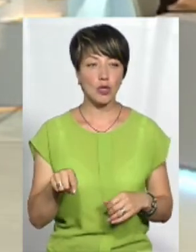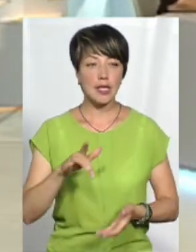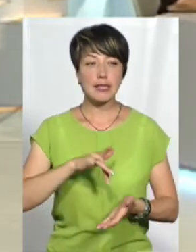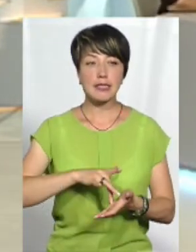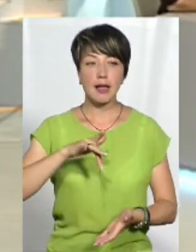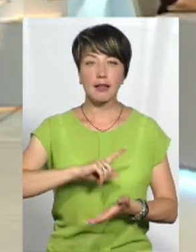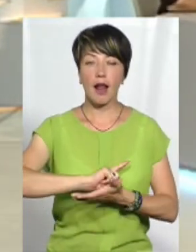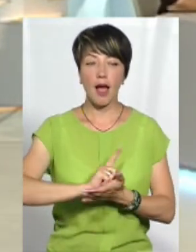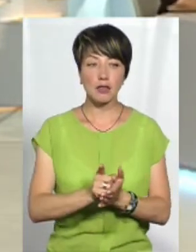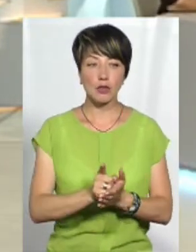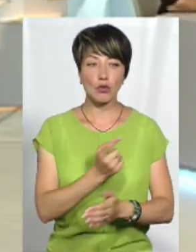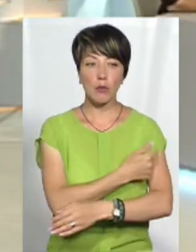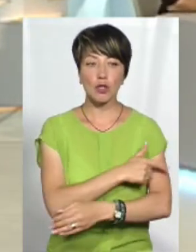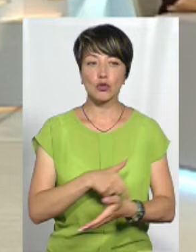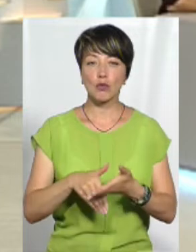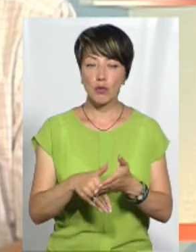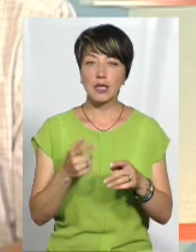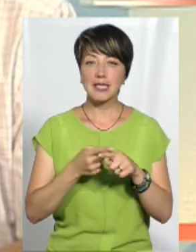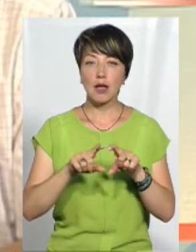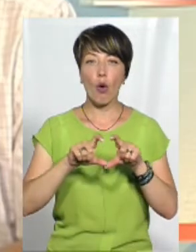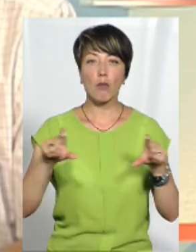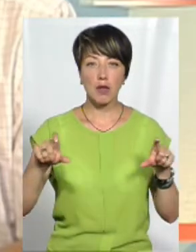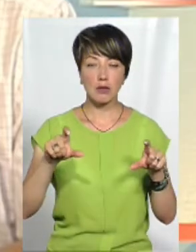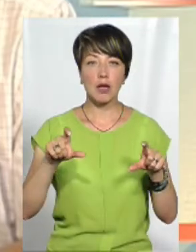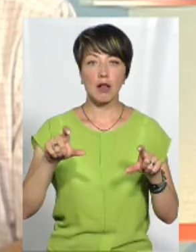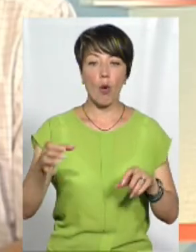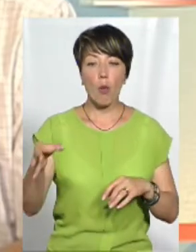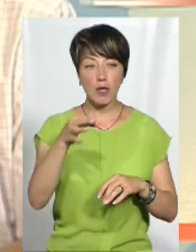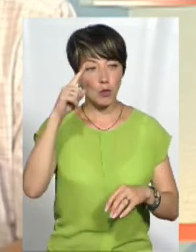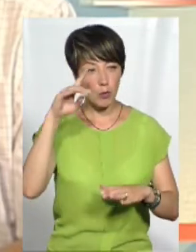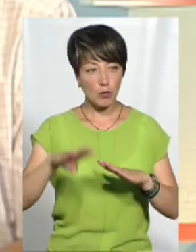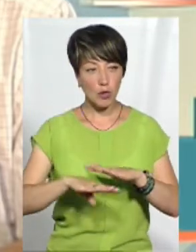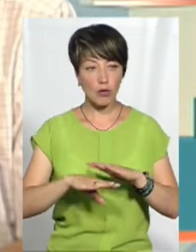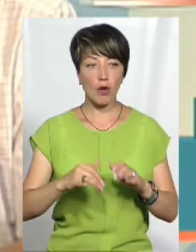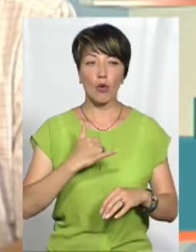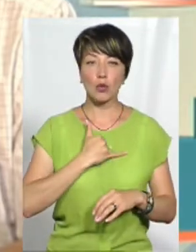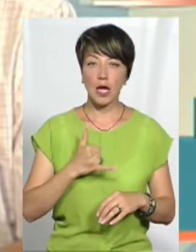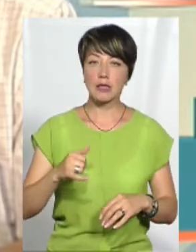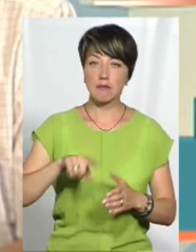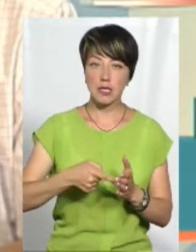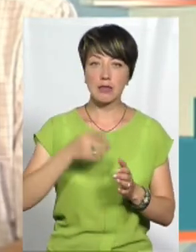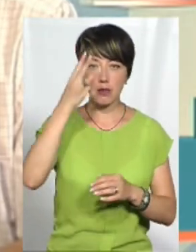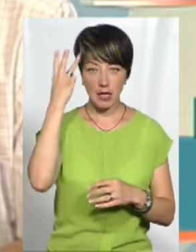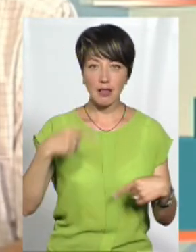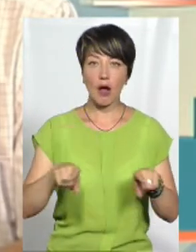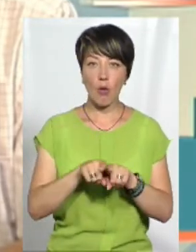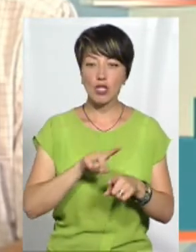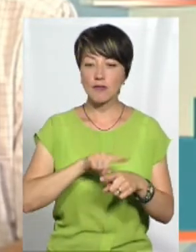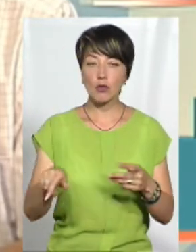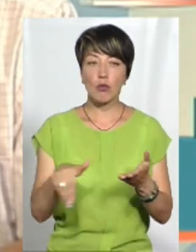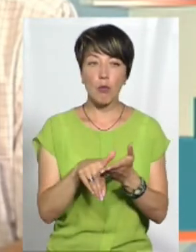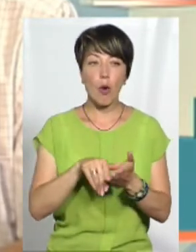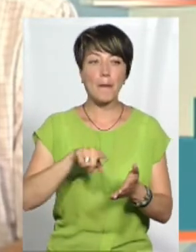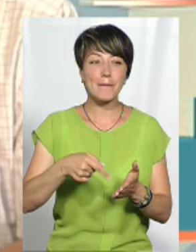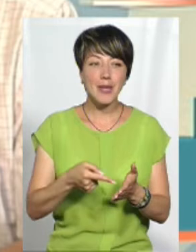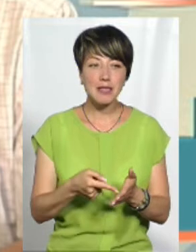центр екстреної медичної допомоги – це є заклад обласного підпорядкування. І в нас в місті Хмельницькому такого, як швидкі